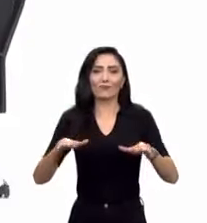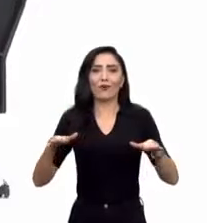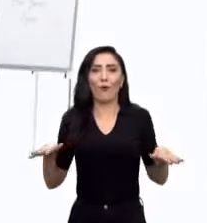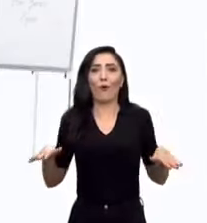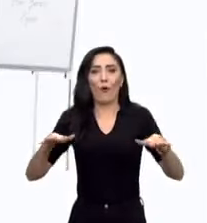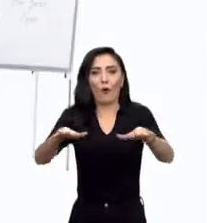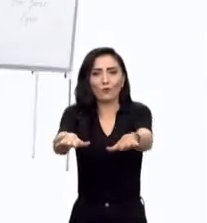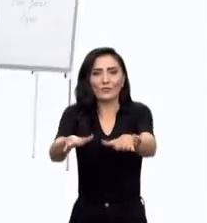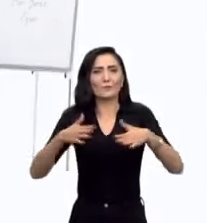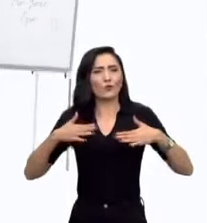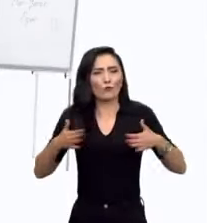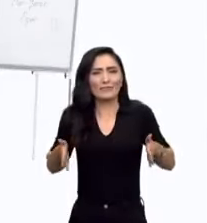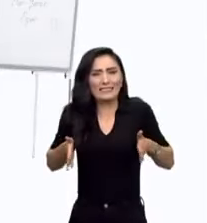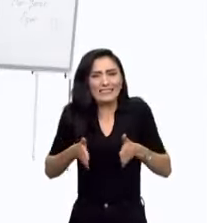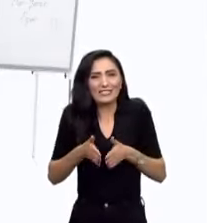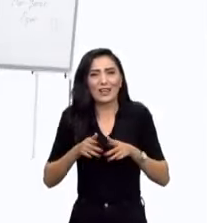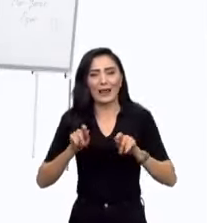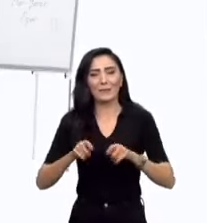göğsümüzü sıkıştıralım.